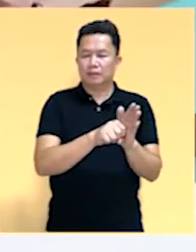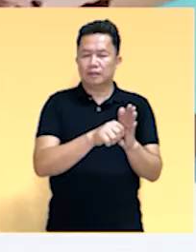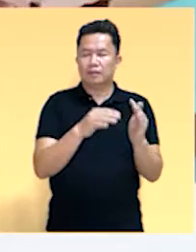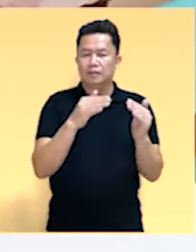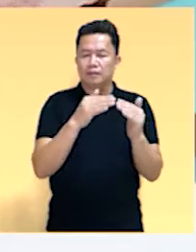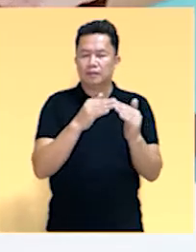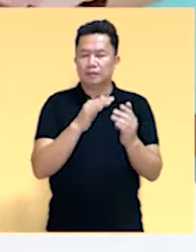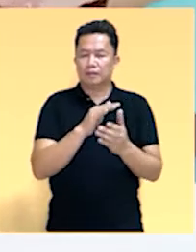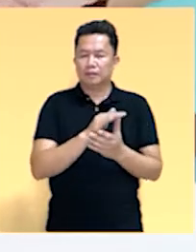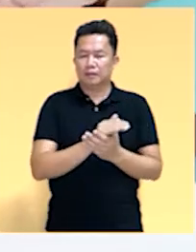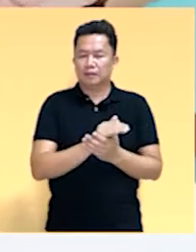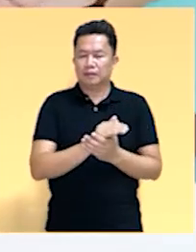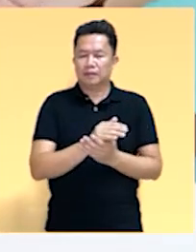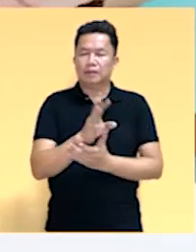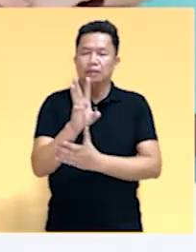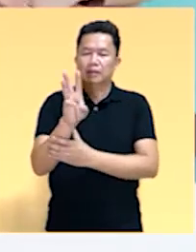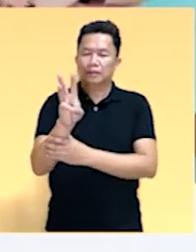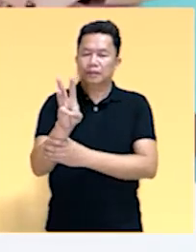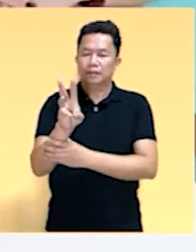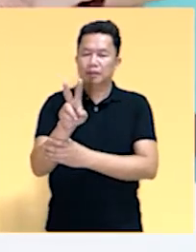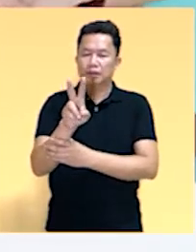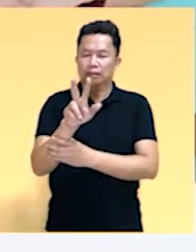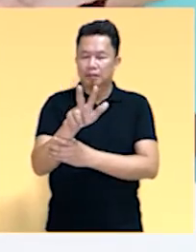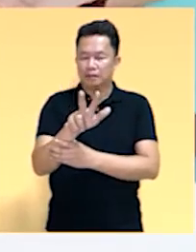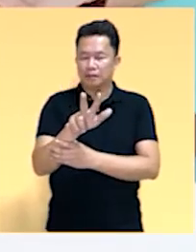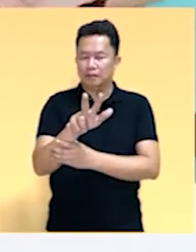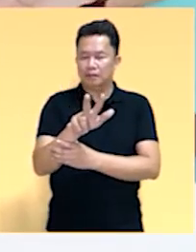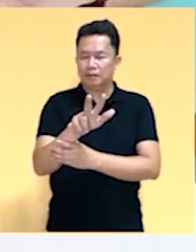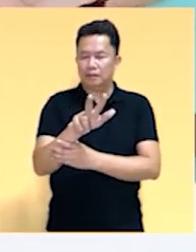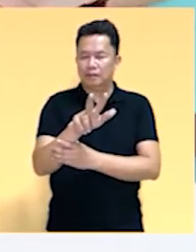4,231 subtrahend equals